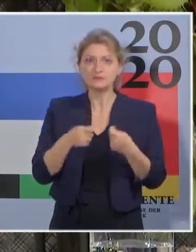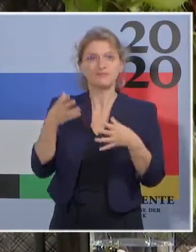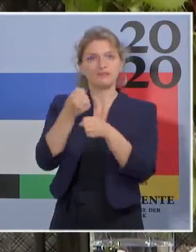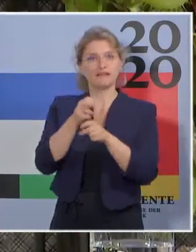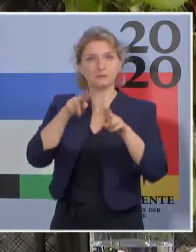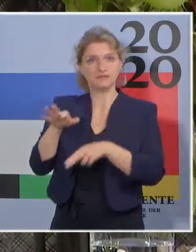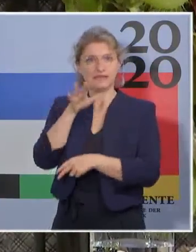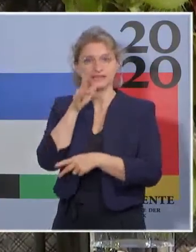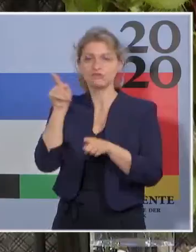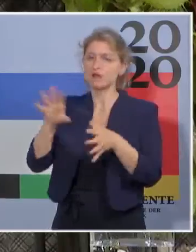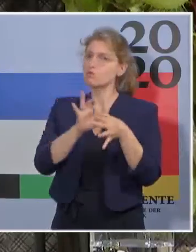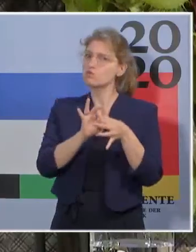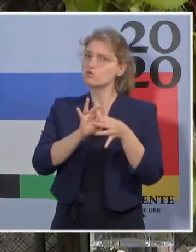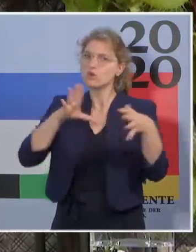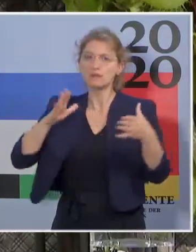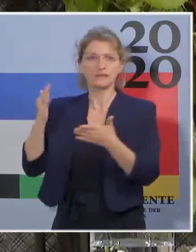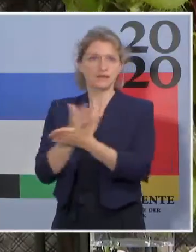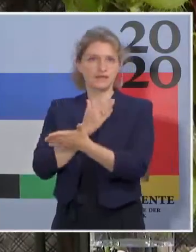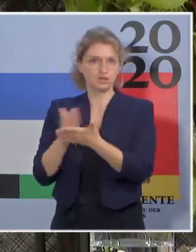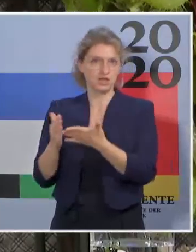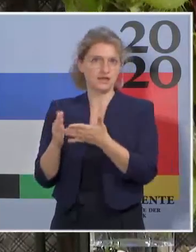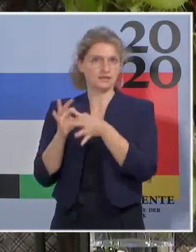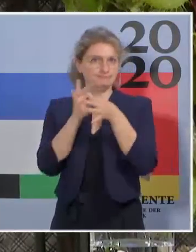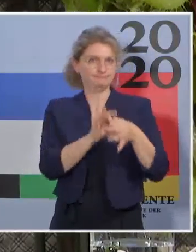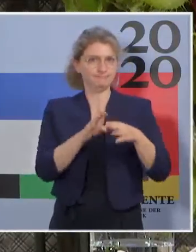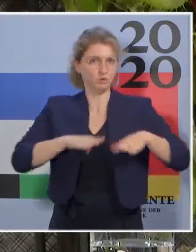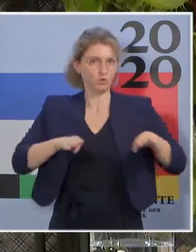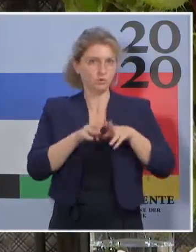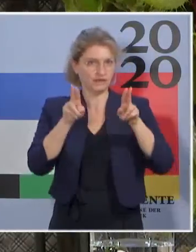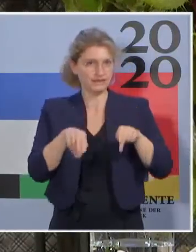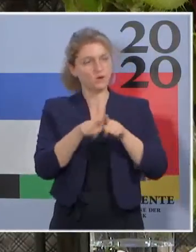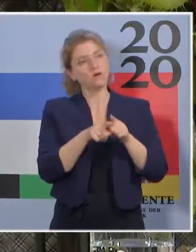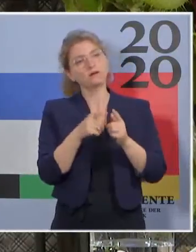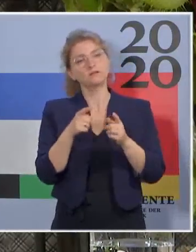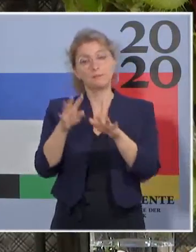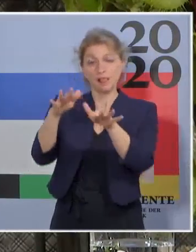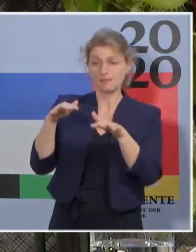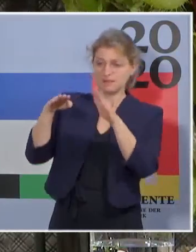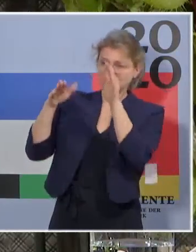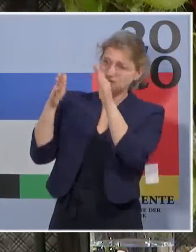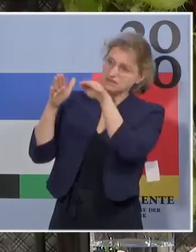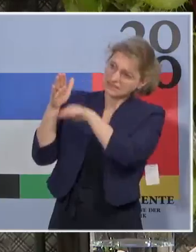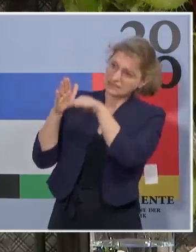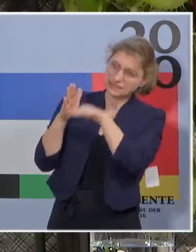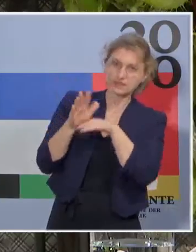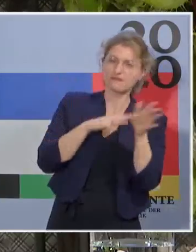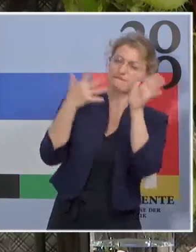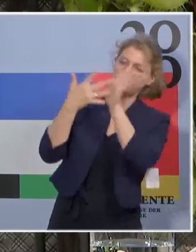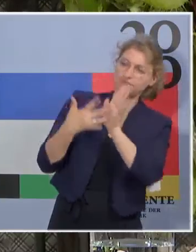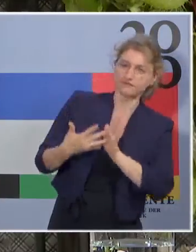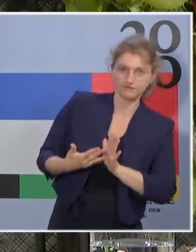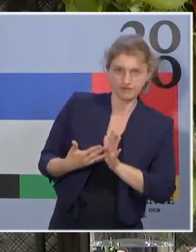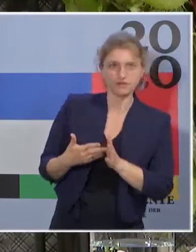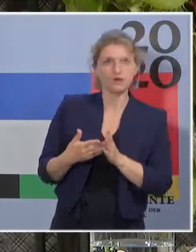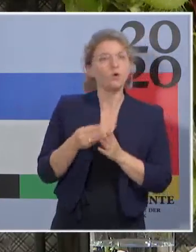der unabhängig über die Grundrechte entscheidet und die Gesetze entsprechend überprüft. Und ich glaube, viel mehr kann man sich nicht wünschen.